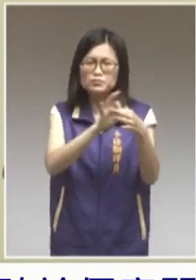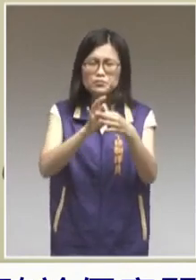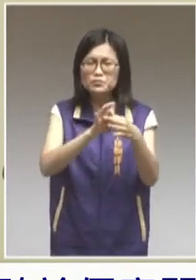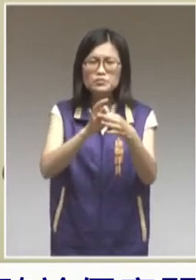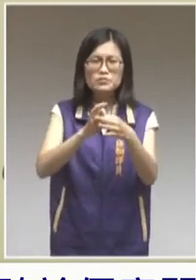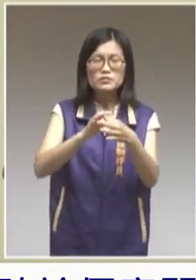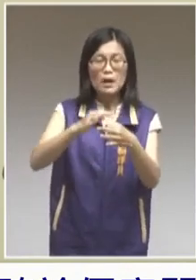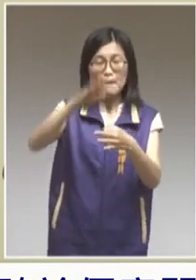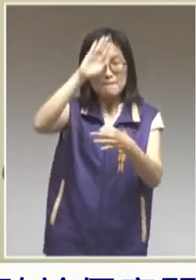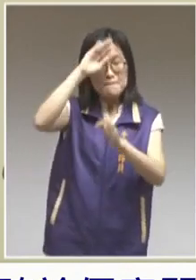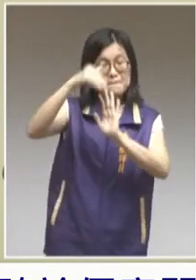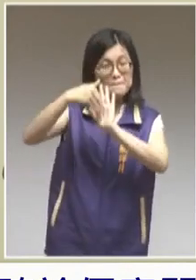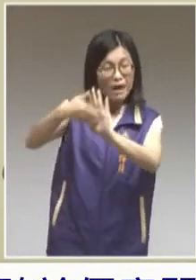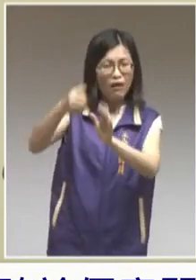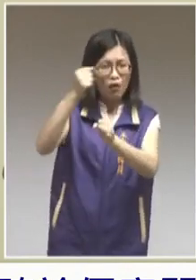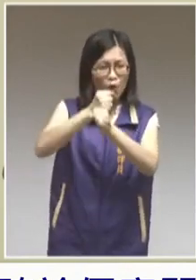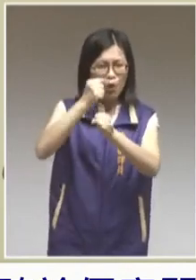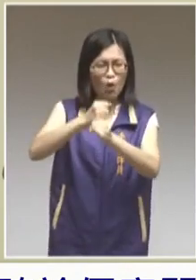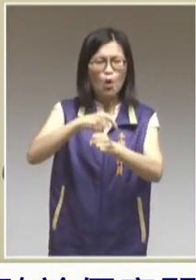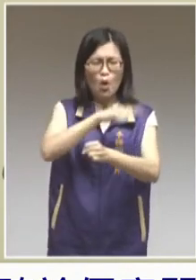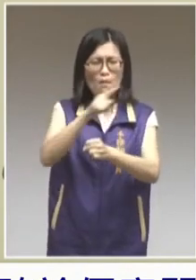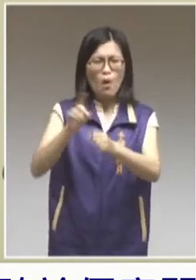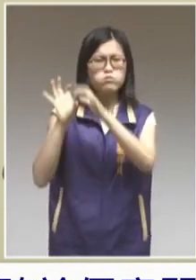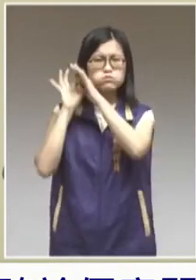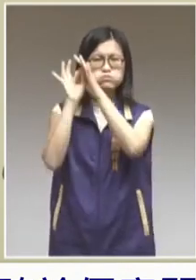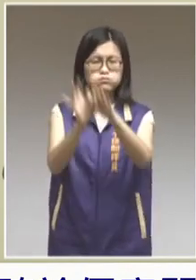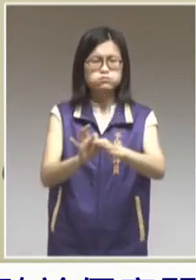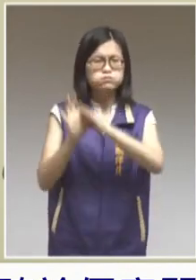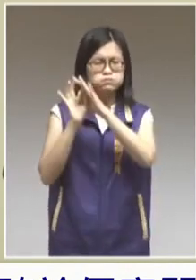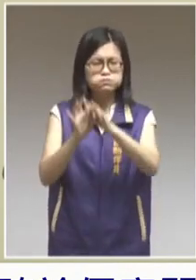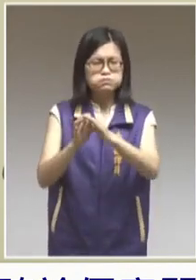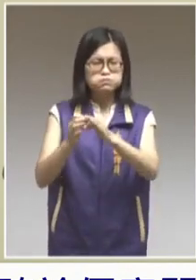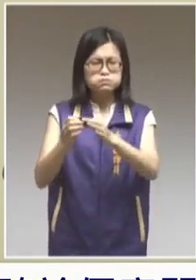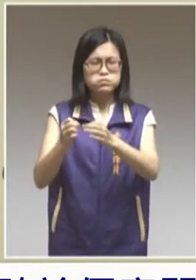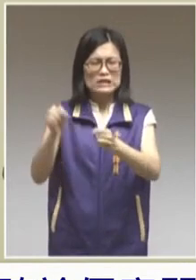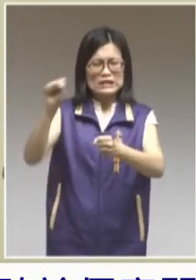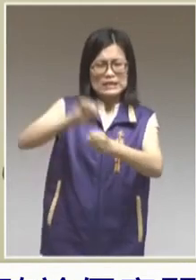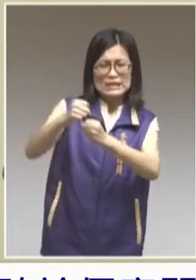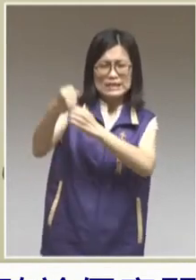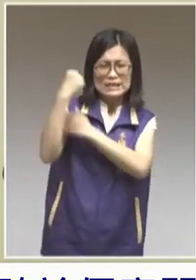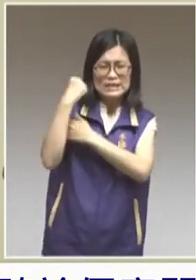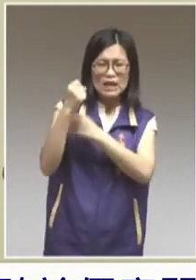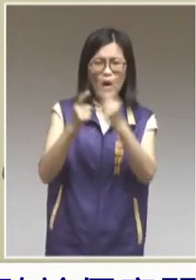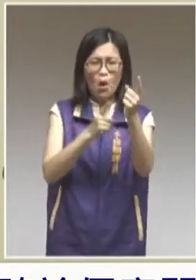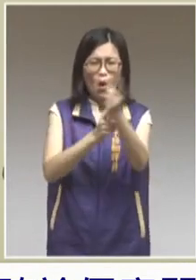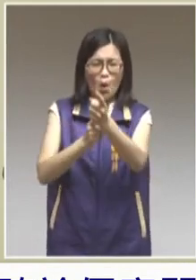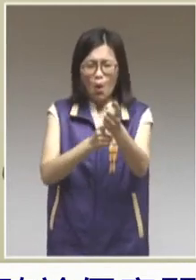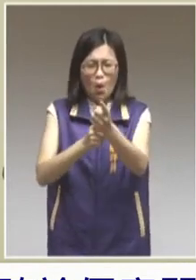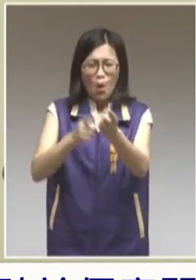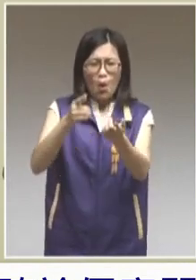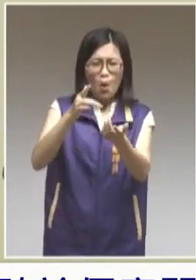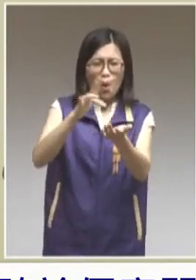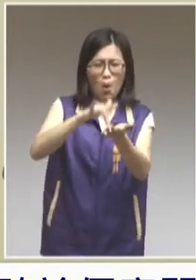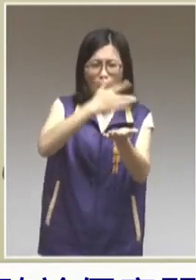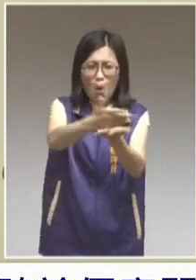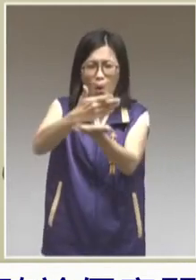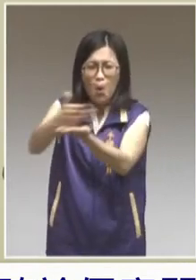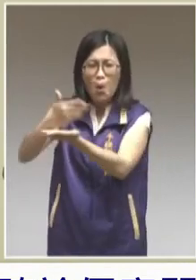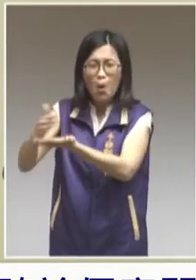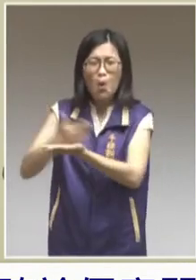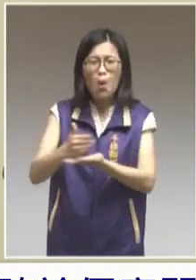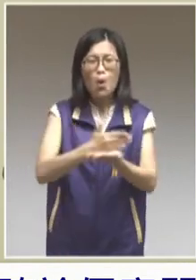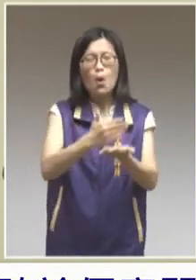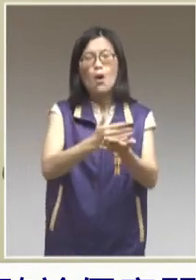作为，我们也都持续的在学校加强清消，跟整个防疫工作的一个准备，包括隔